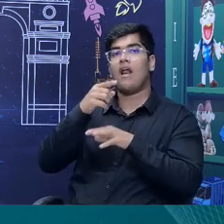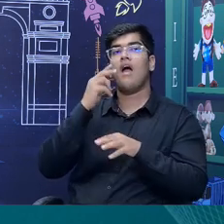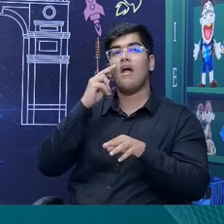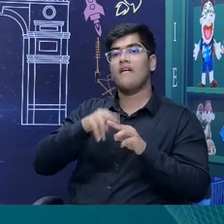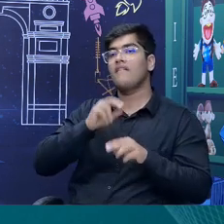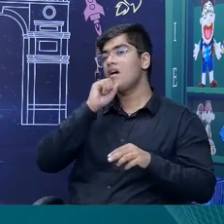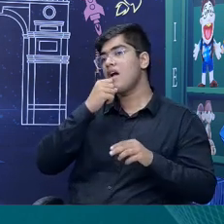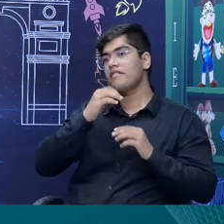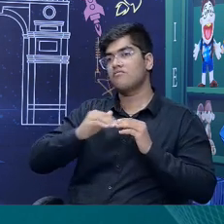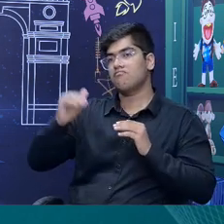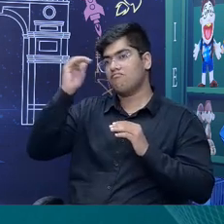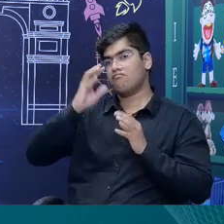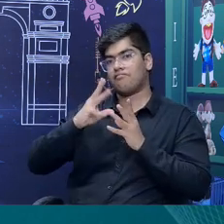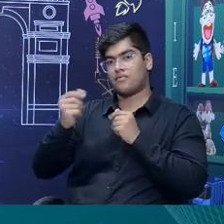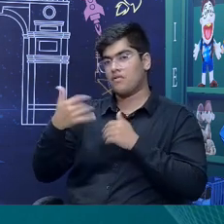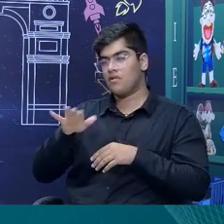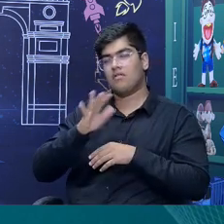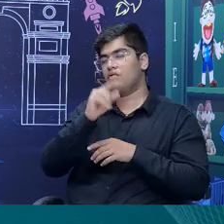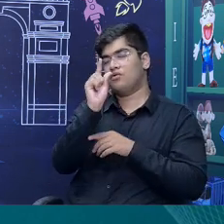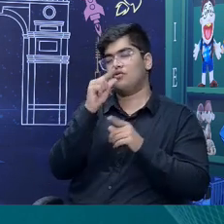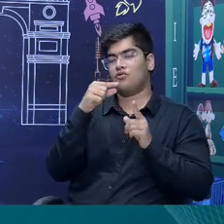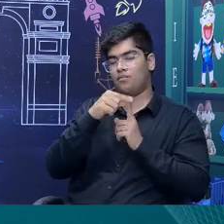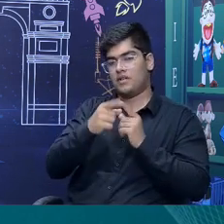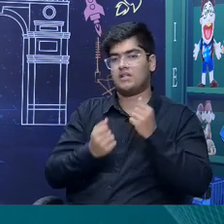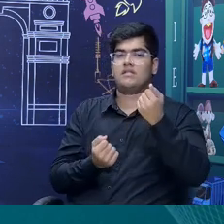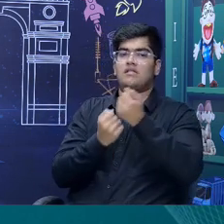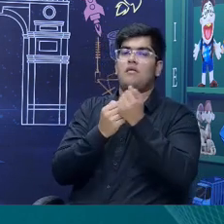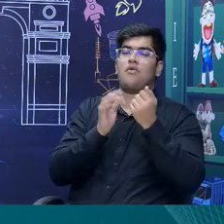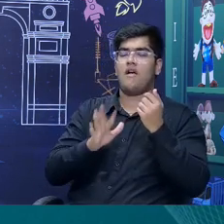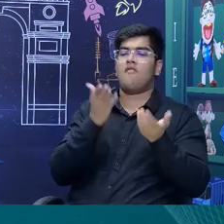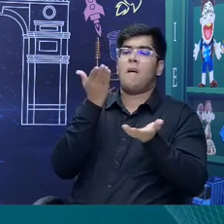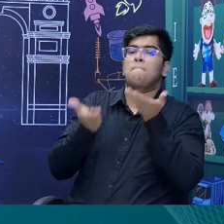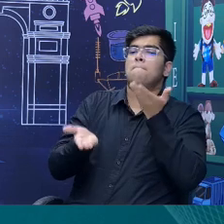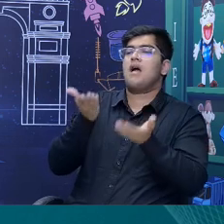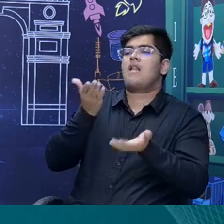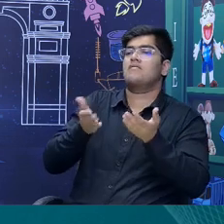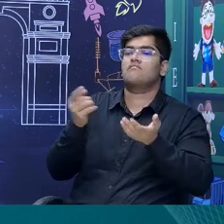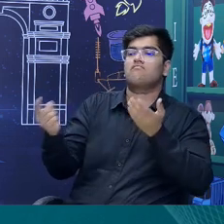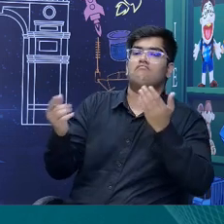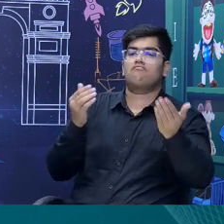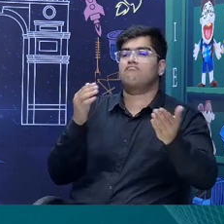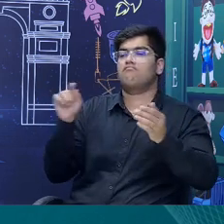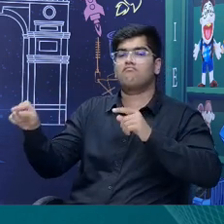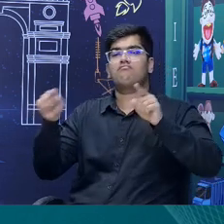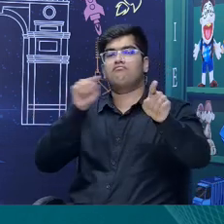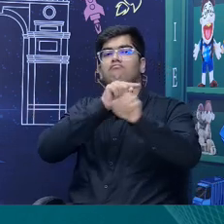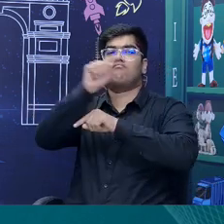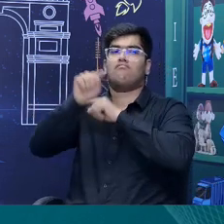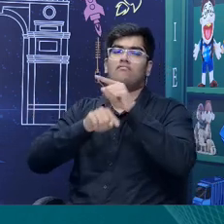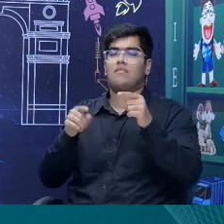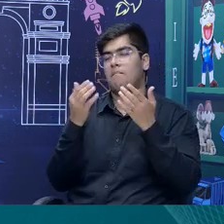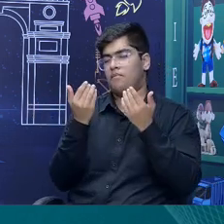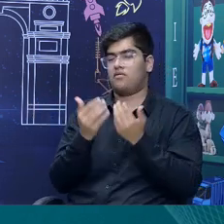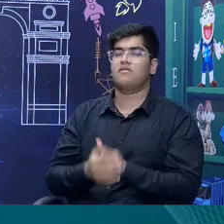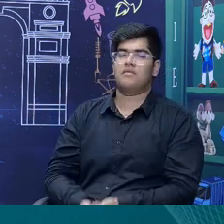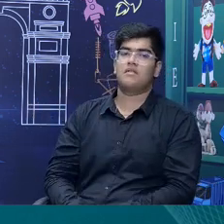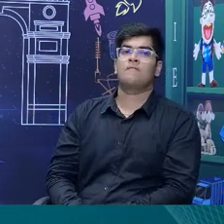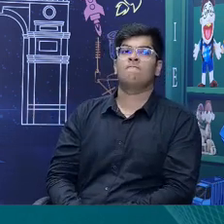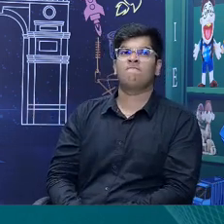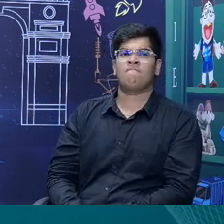उत्तर प्रदेश इस सपोर्टिंग सो वे यानी बैलेंस सो दिस डेमोग्राफिक डिवीजन